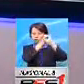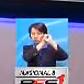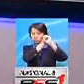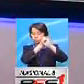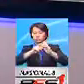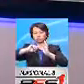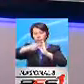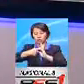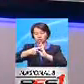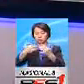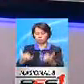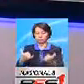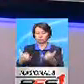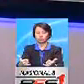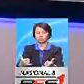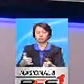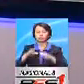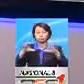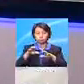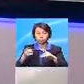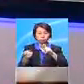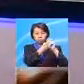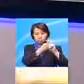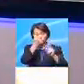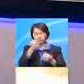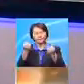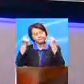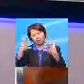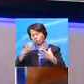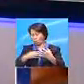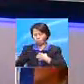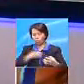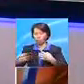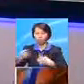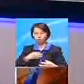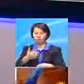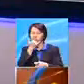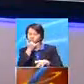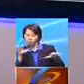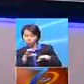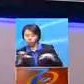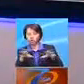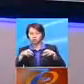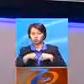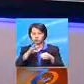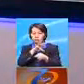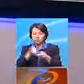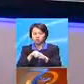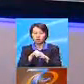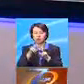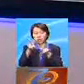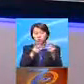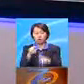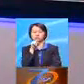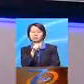berkuat kuuasa serta merta ia dilaksanakan berikutan terdapat banyak rungutan dan aduan salah laku diterima melibatkan pengusaha